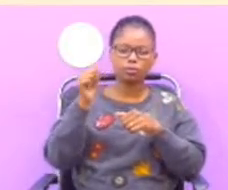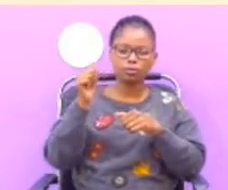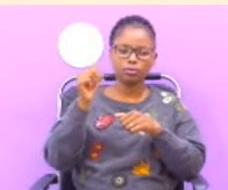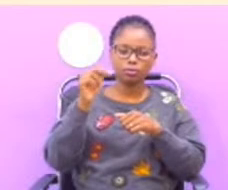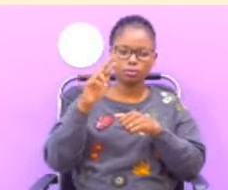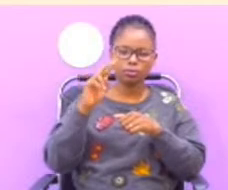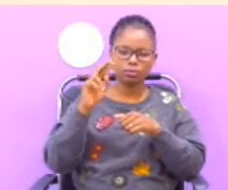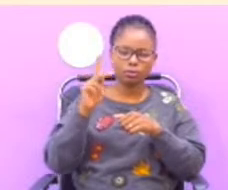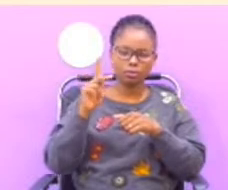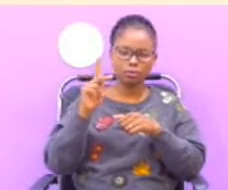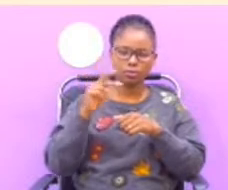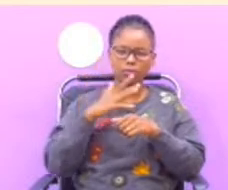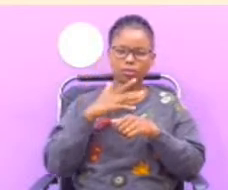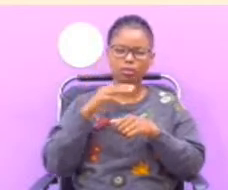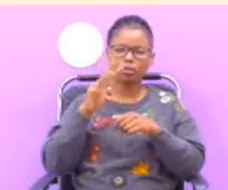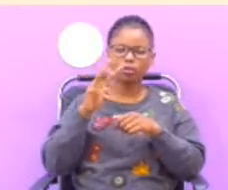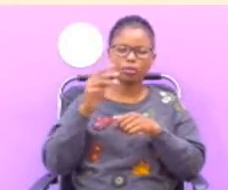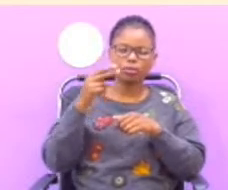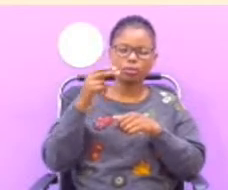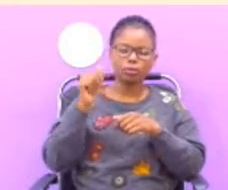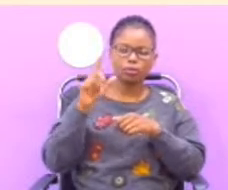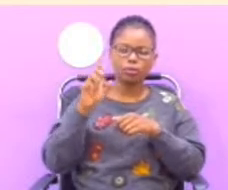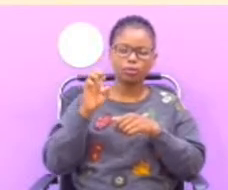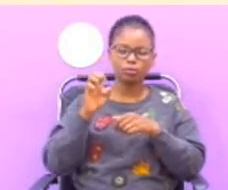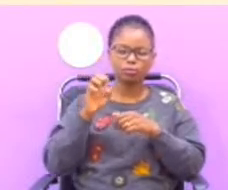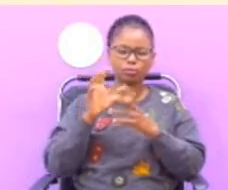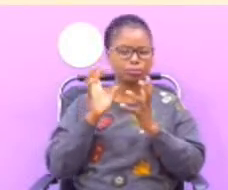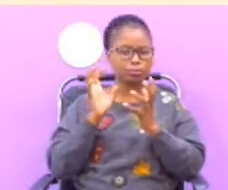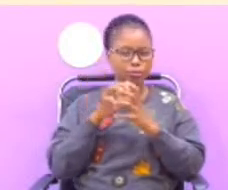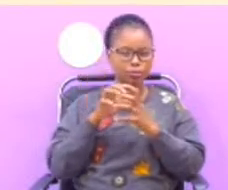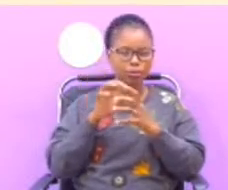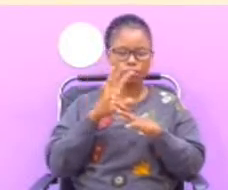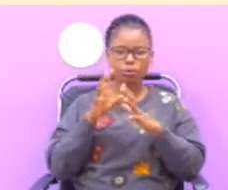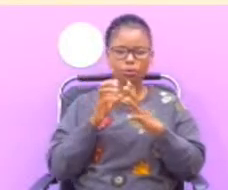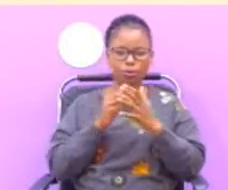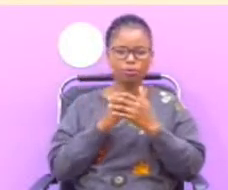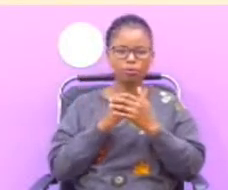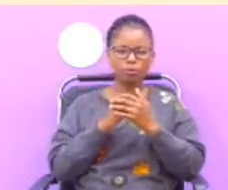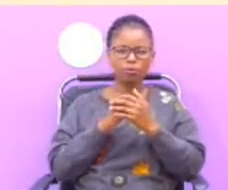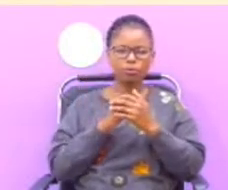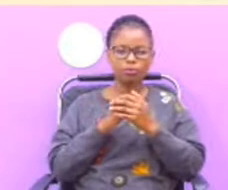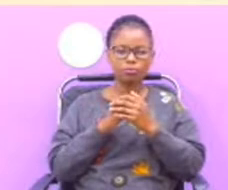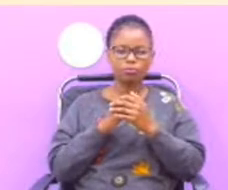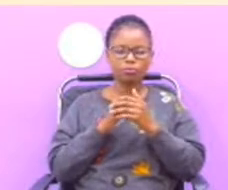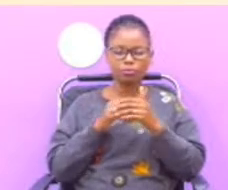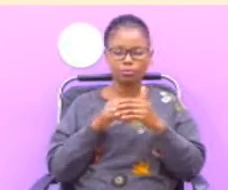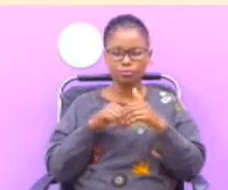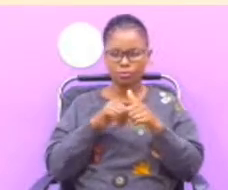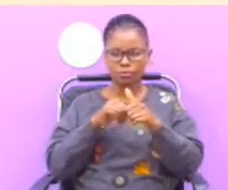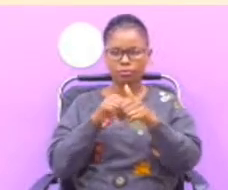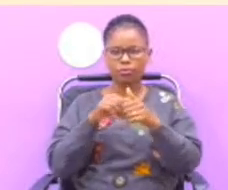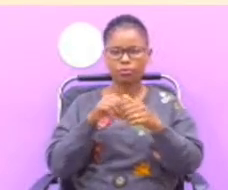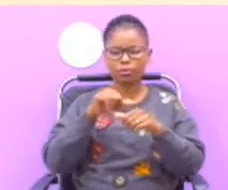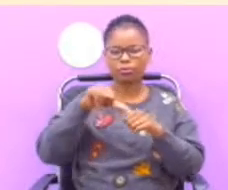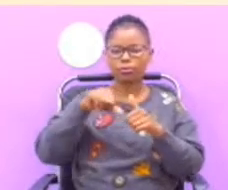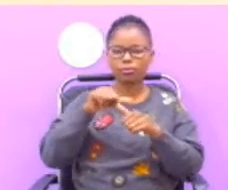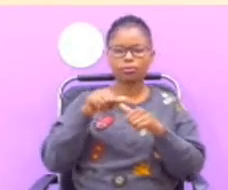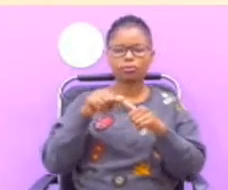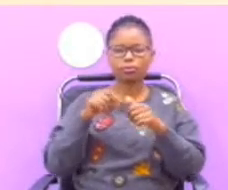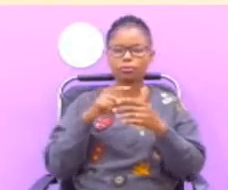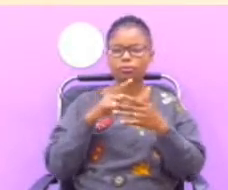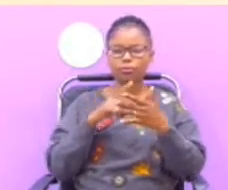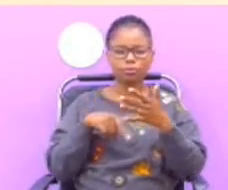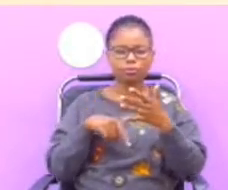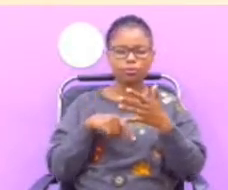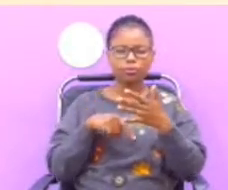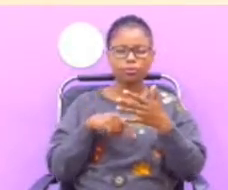icio ciari ni mukundariria hanini tondu hihi andu aingi anyu ni makiumagarangite hanini mukinjira Shark na Whale